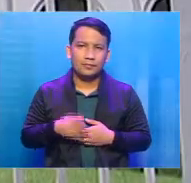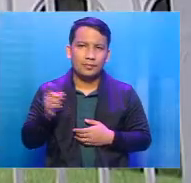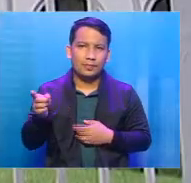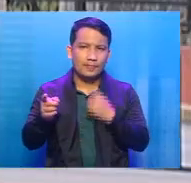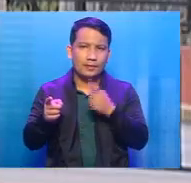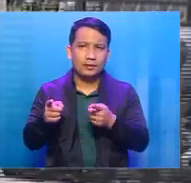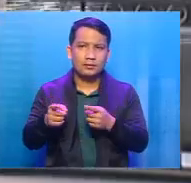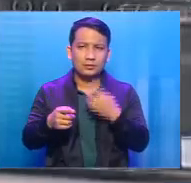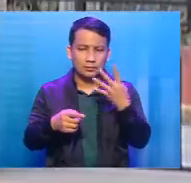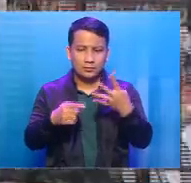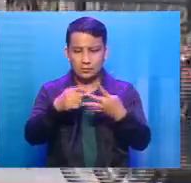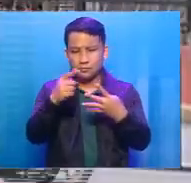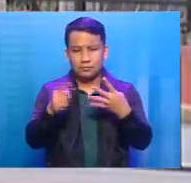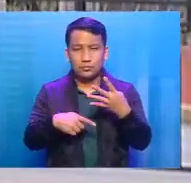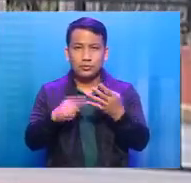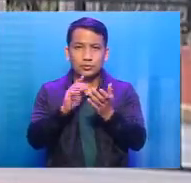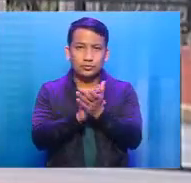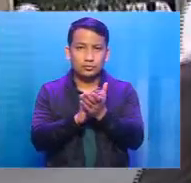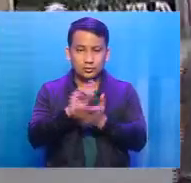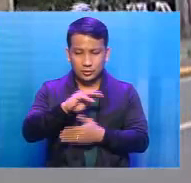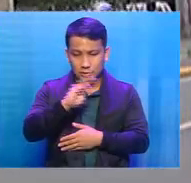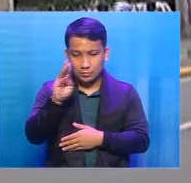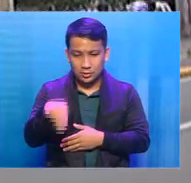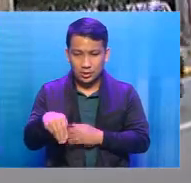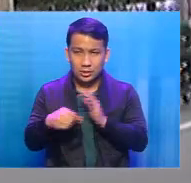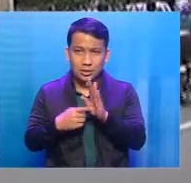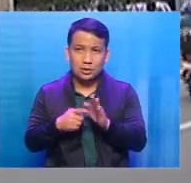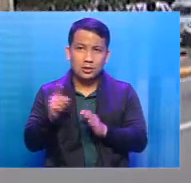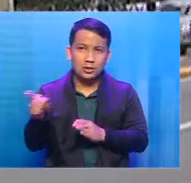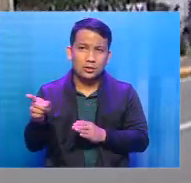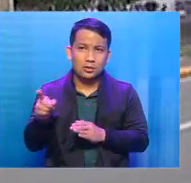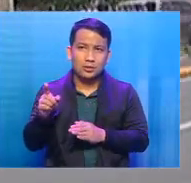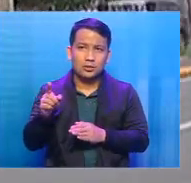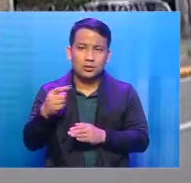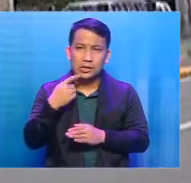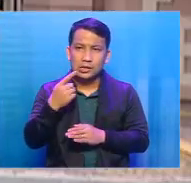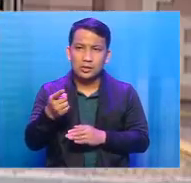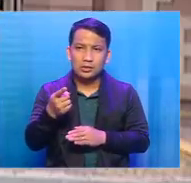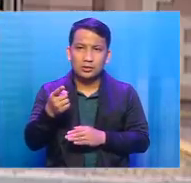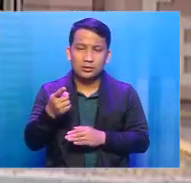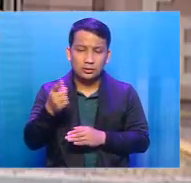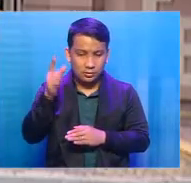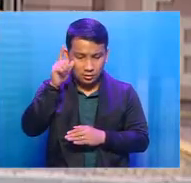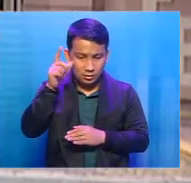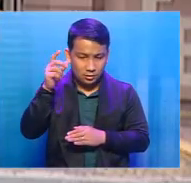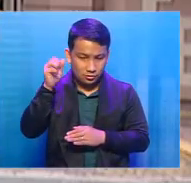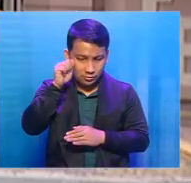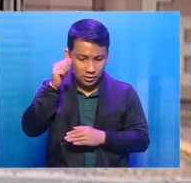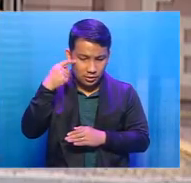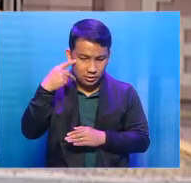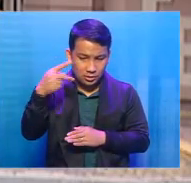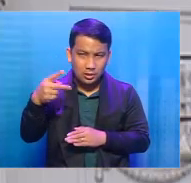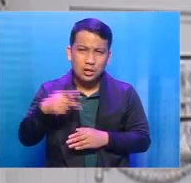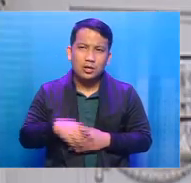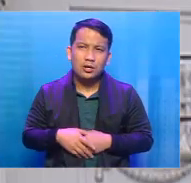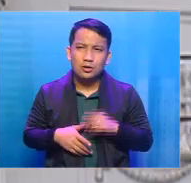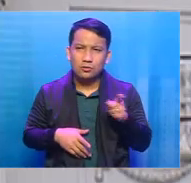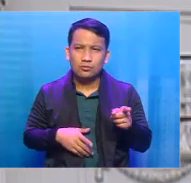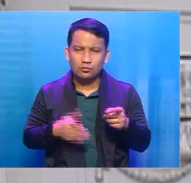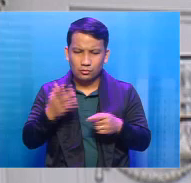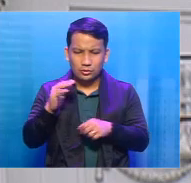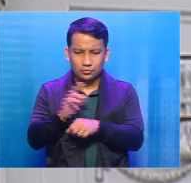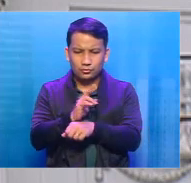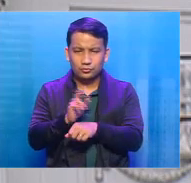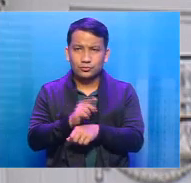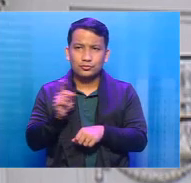Inalmahan ng apat na universidad sa Maynila ang alegasyon ni NDF-ELGAC spokesperson Lieutenant General Antonio Parlade na